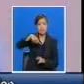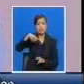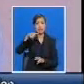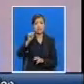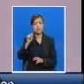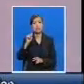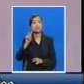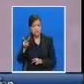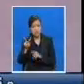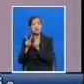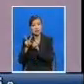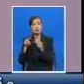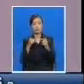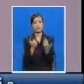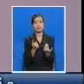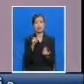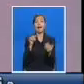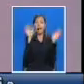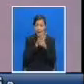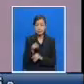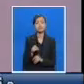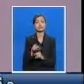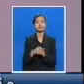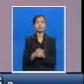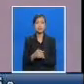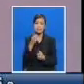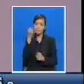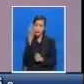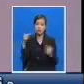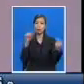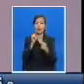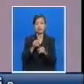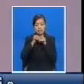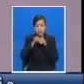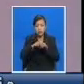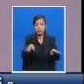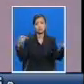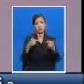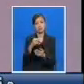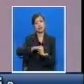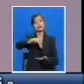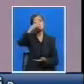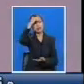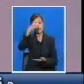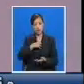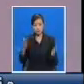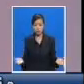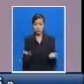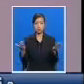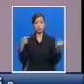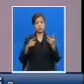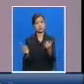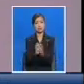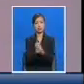NBT TPBS ในปัจจุบันทุกประการแต่เน้นเรื่องการศึกษาเพื่อสร้างสังคมแห่งการเรียนรู้ตลอดชีวิ